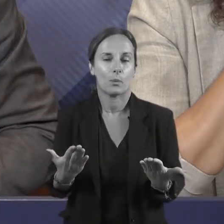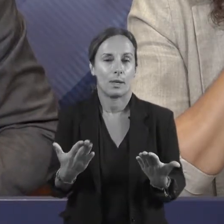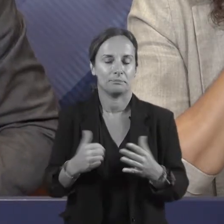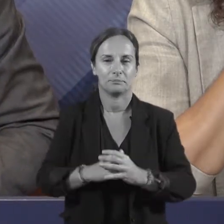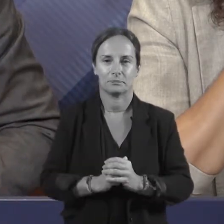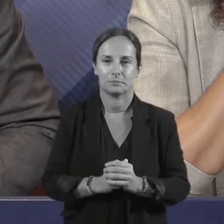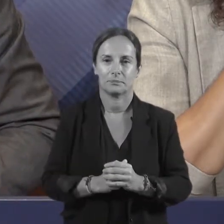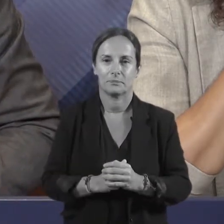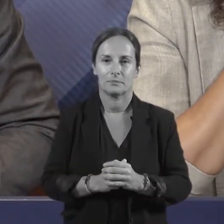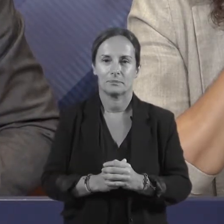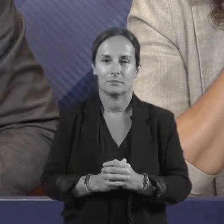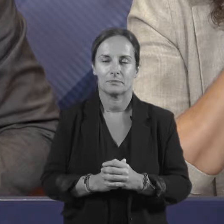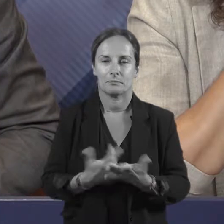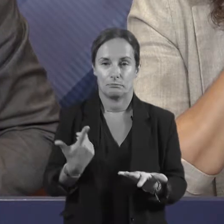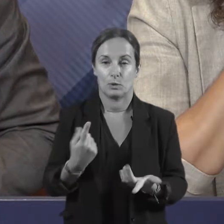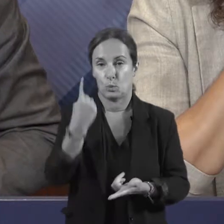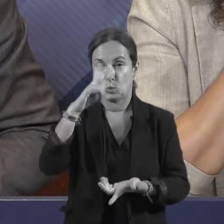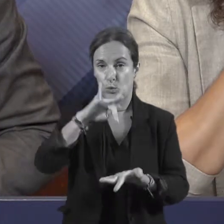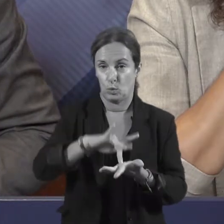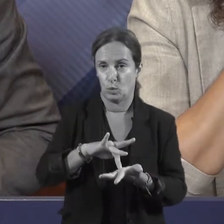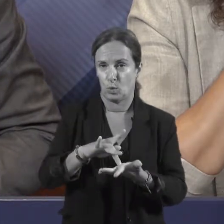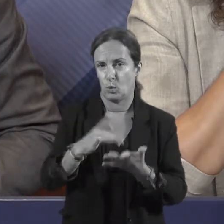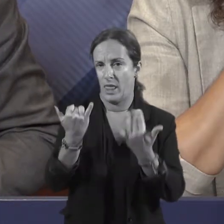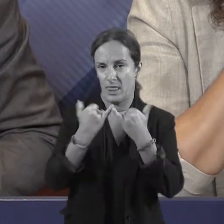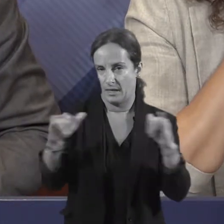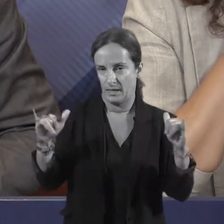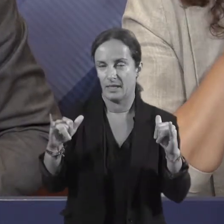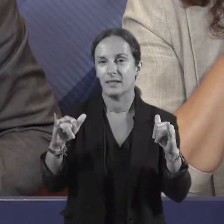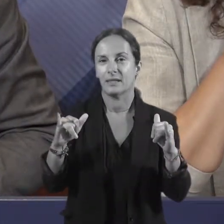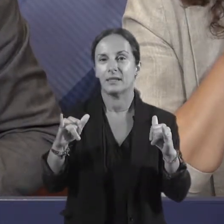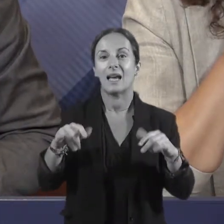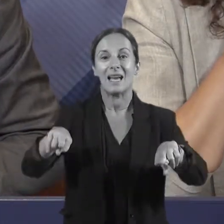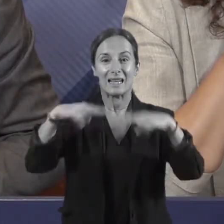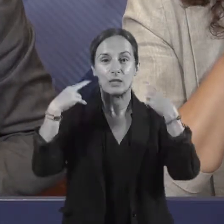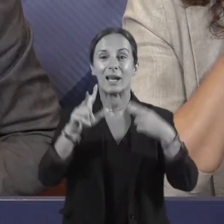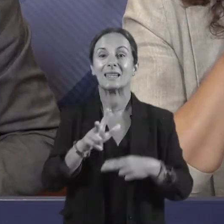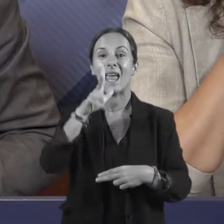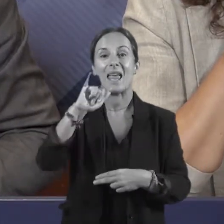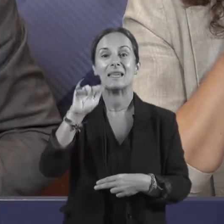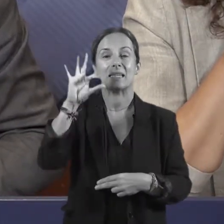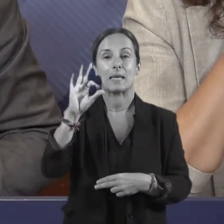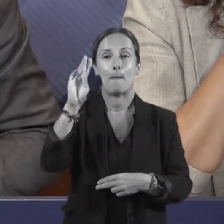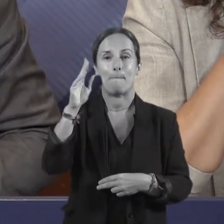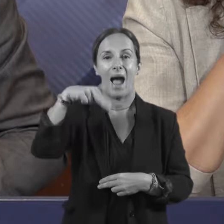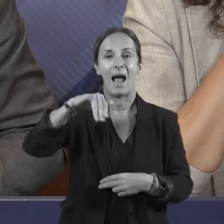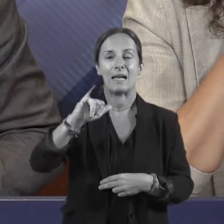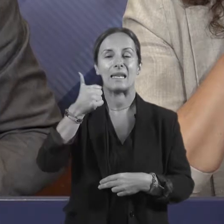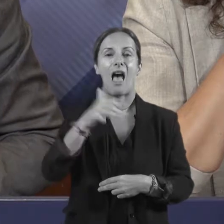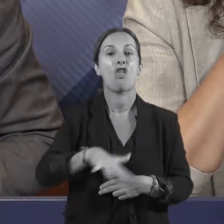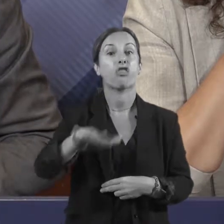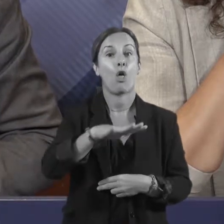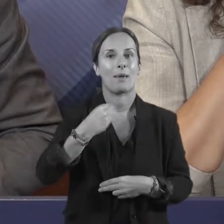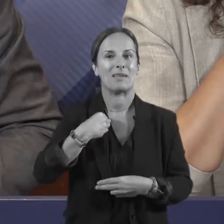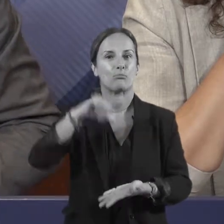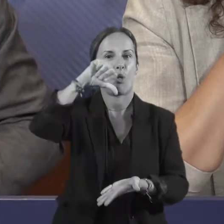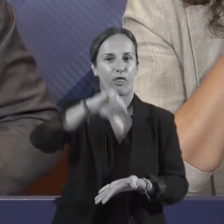serà un esdeveniment que se realitzarà al restaurant Hispània, que està ubicat al centre